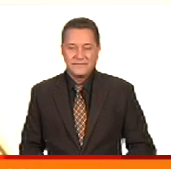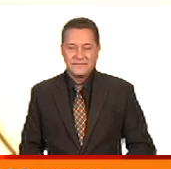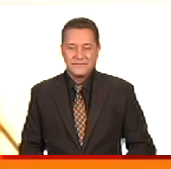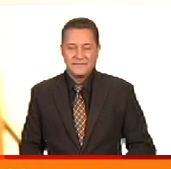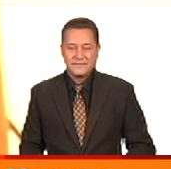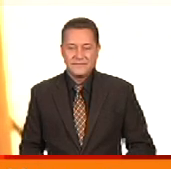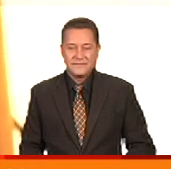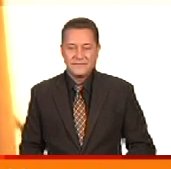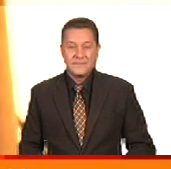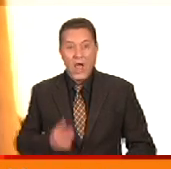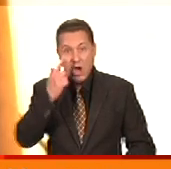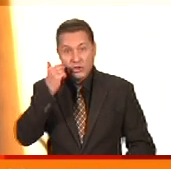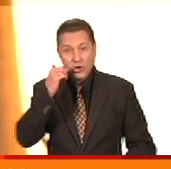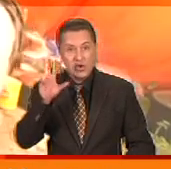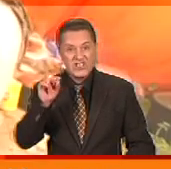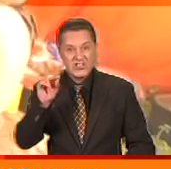Сльози щастя.